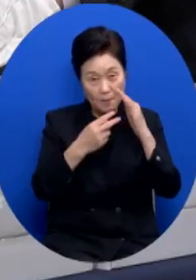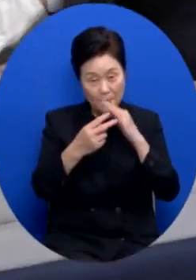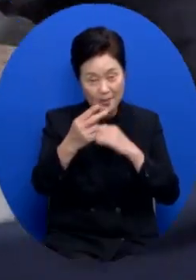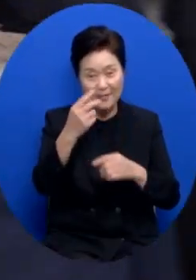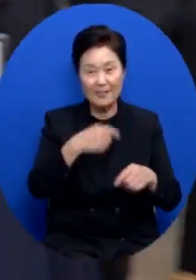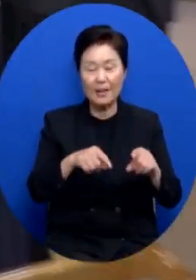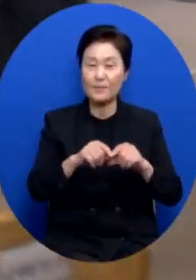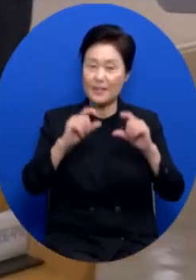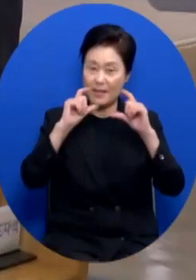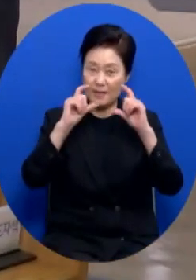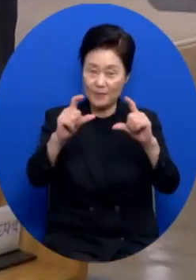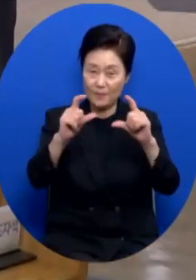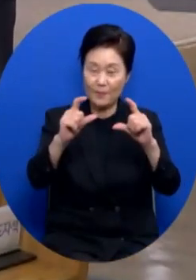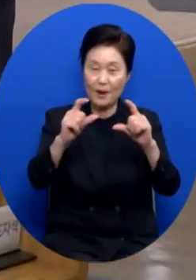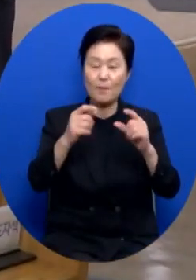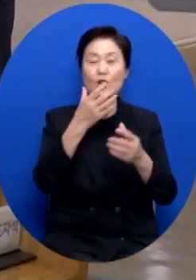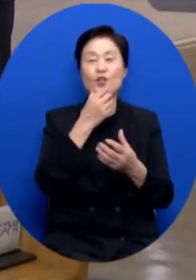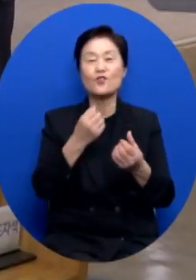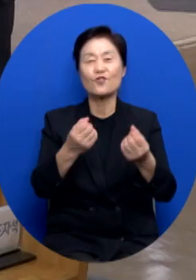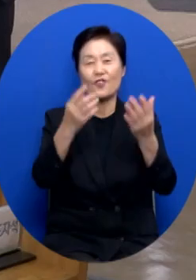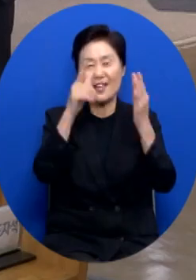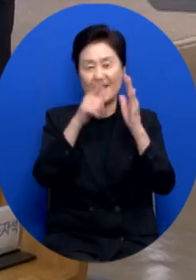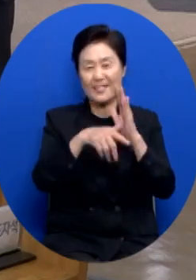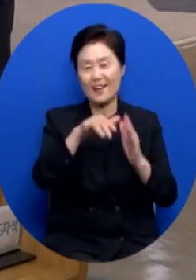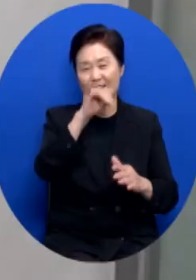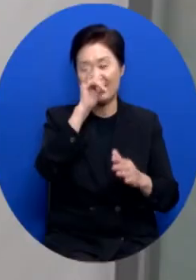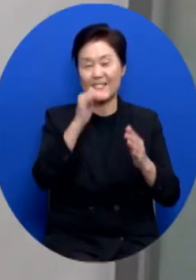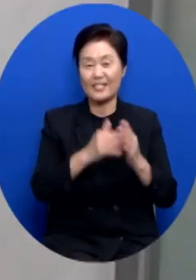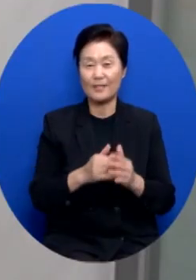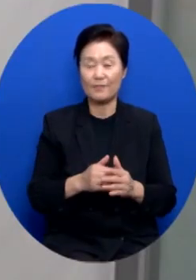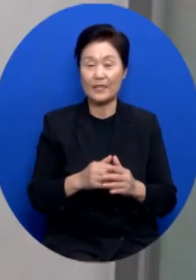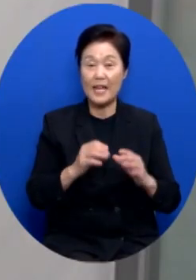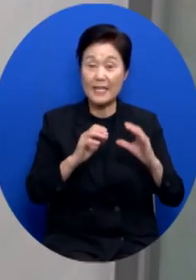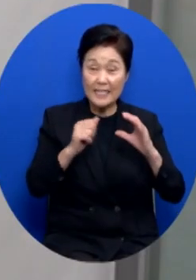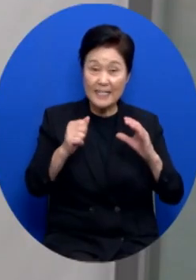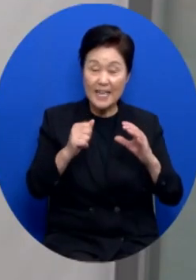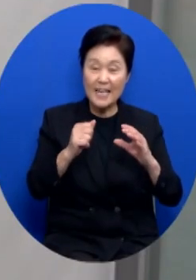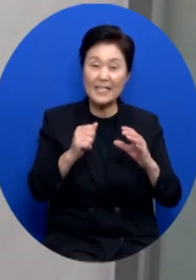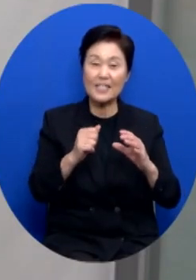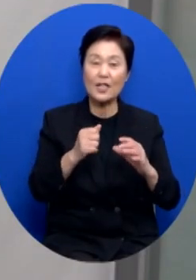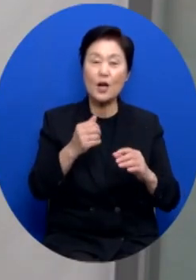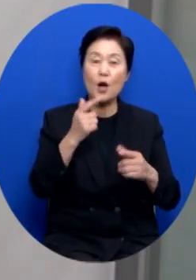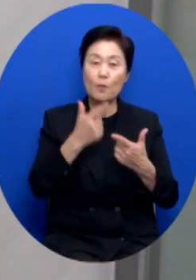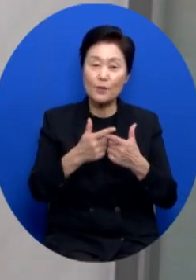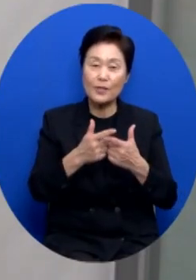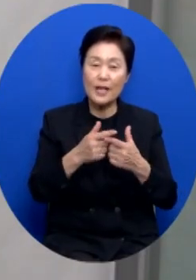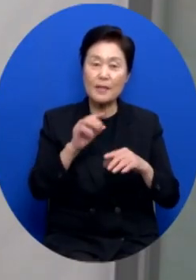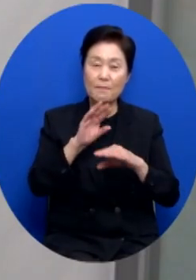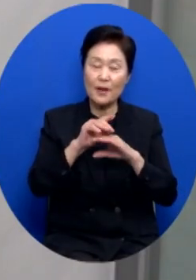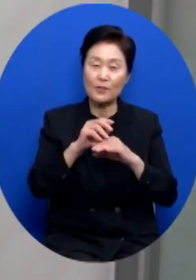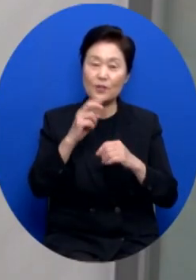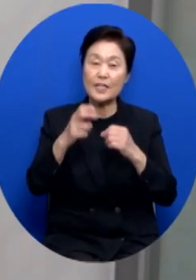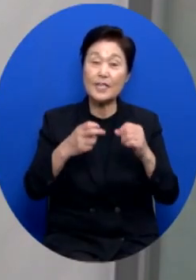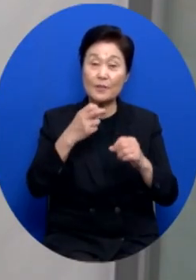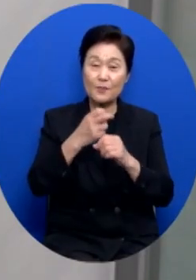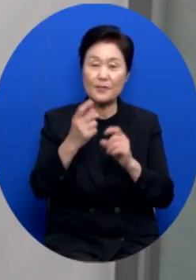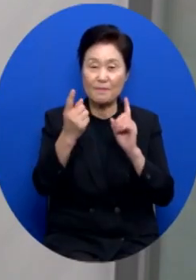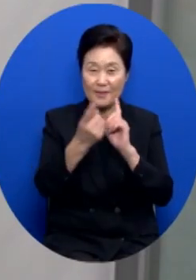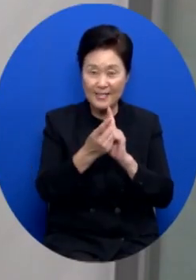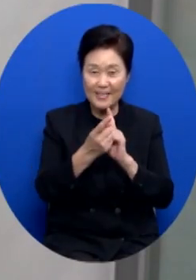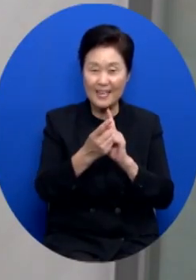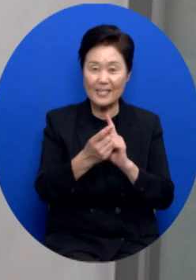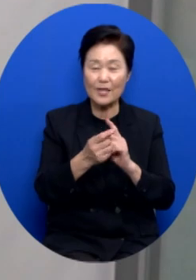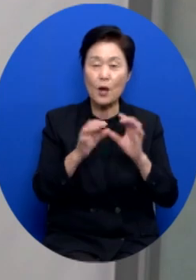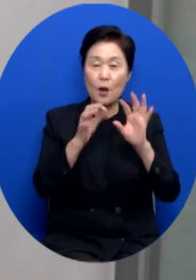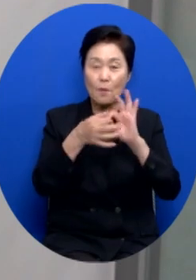선포하며 축하하는 시간도 가졌습니다. CTS 부산방송의 20주년을 맞이해서 감사하게도 포도원교회 김문은 목사님을